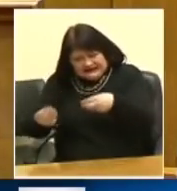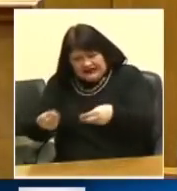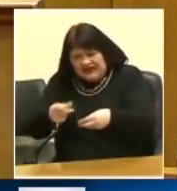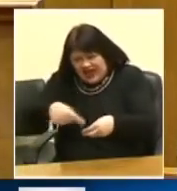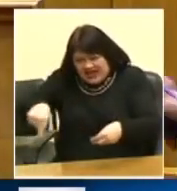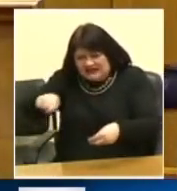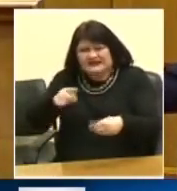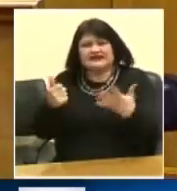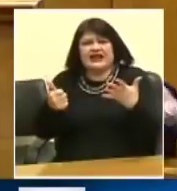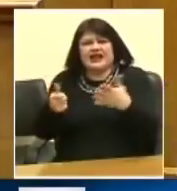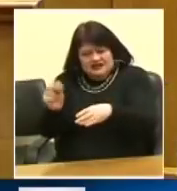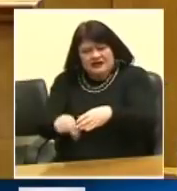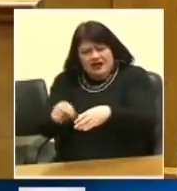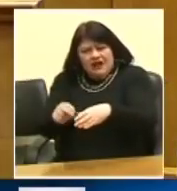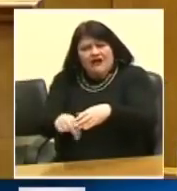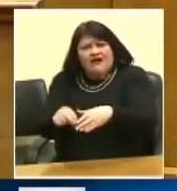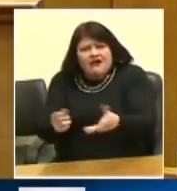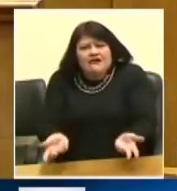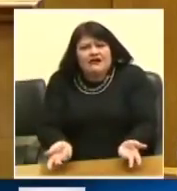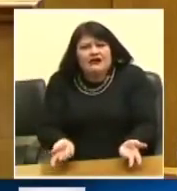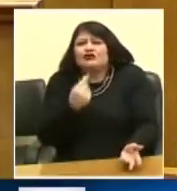είναι? Δήλωση. Έληξε. Λοιπόν...